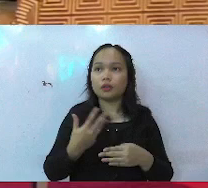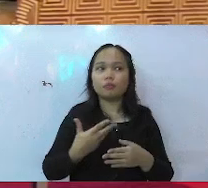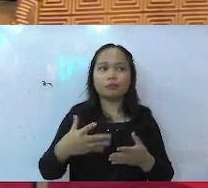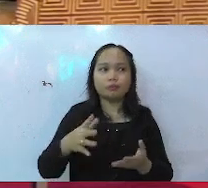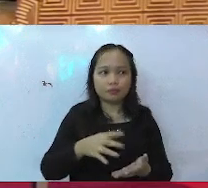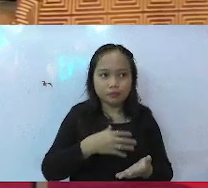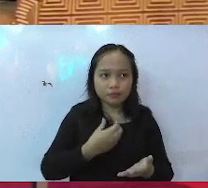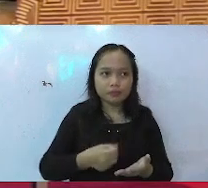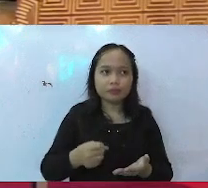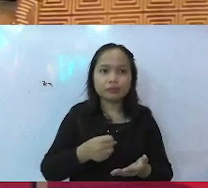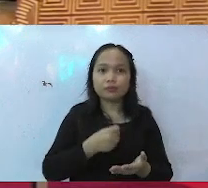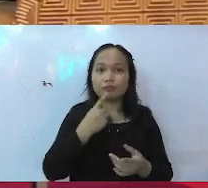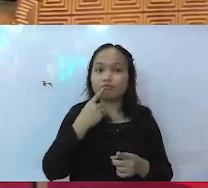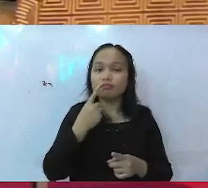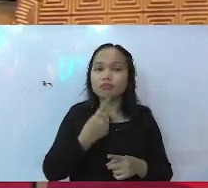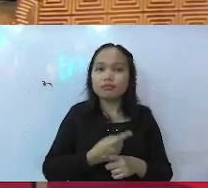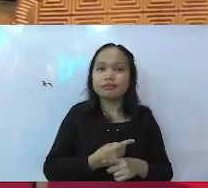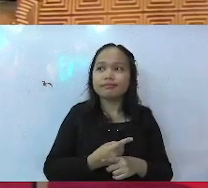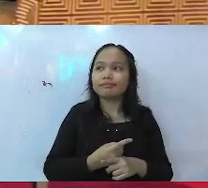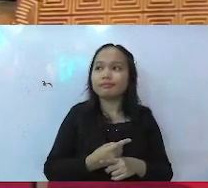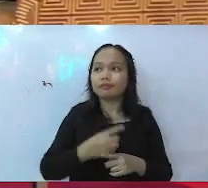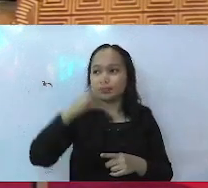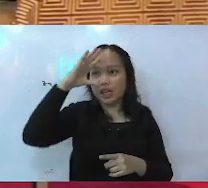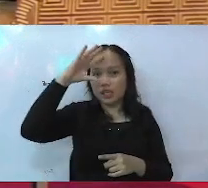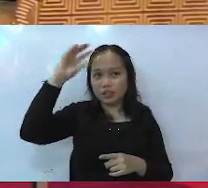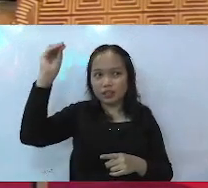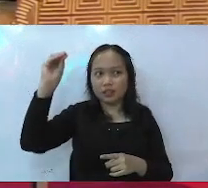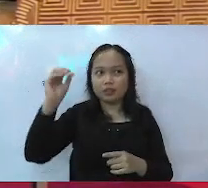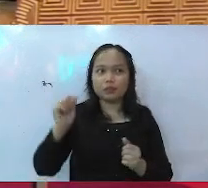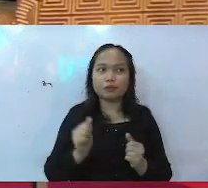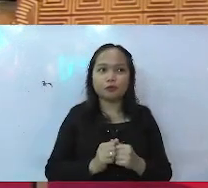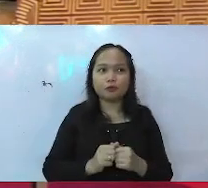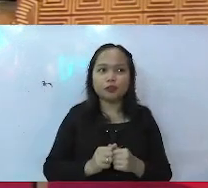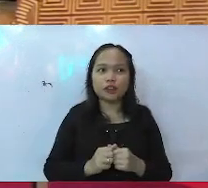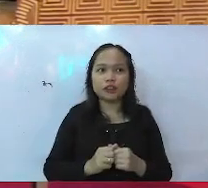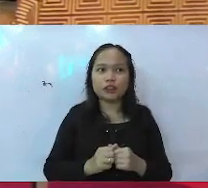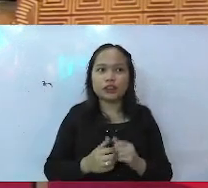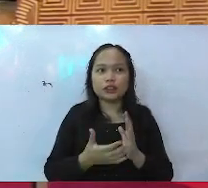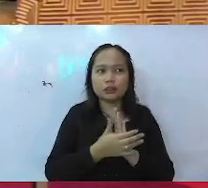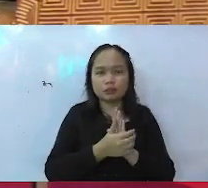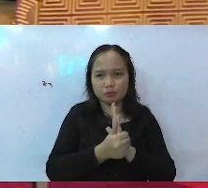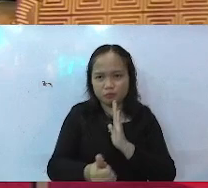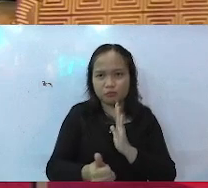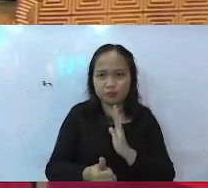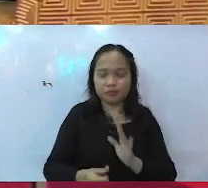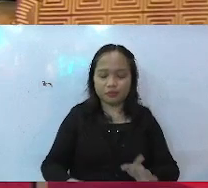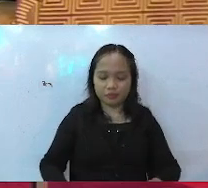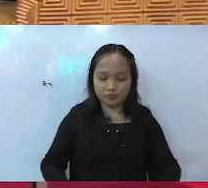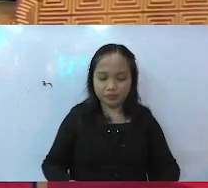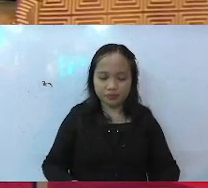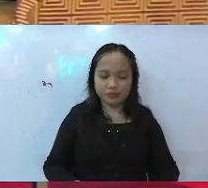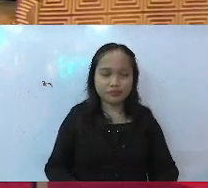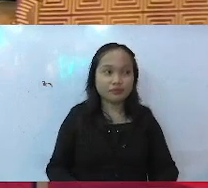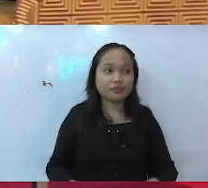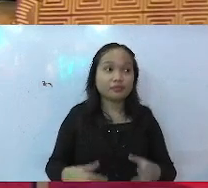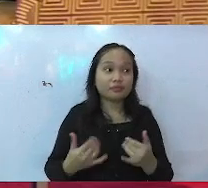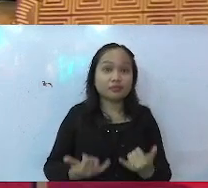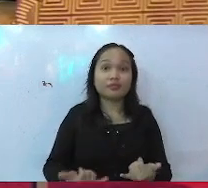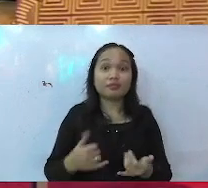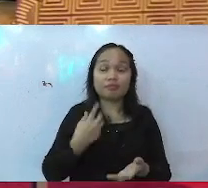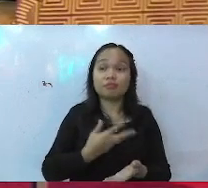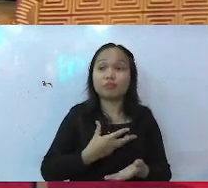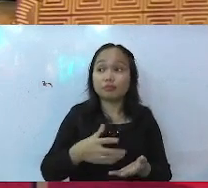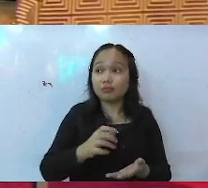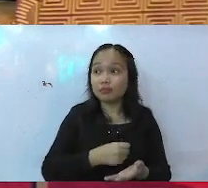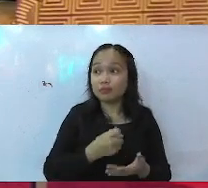pakinggan ang totoong mga lalaking may Gilas Naks mera talaga lang ah ladies and gentlemen pakingan